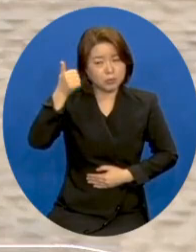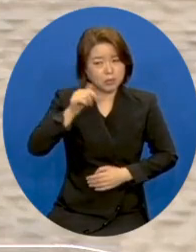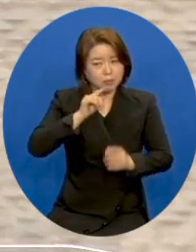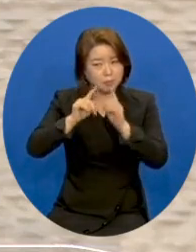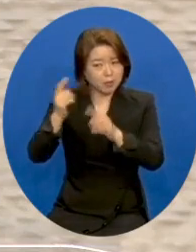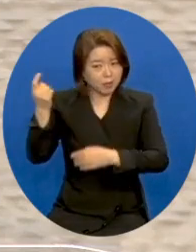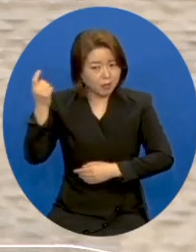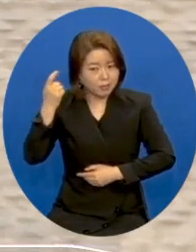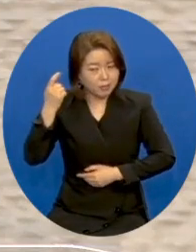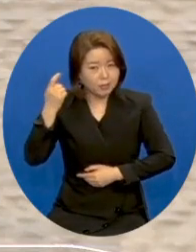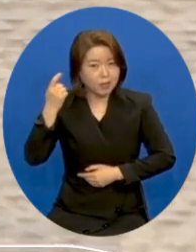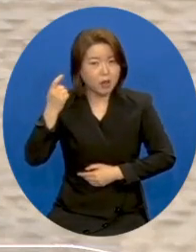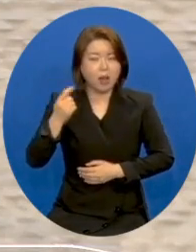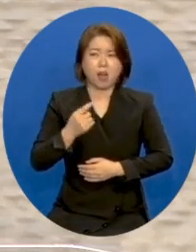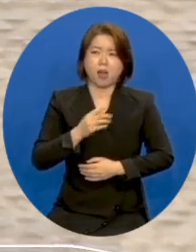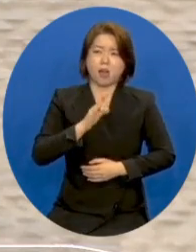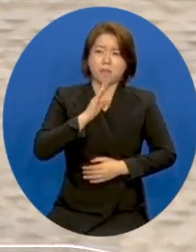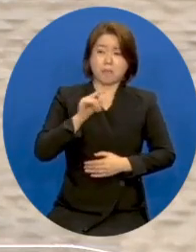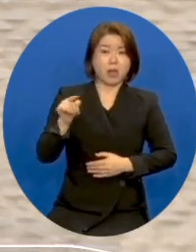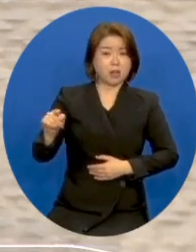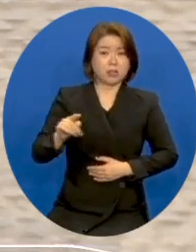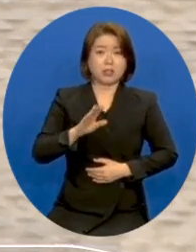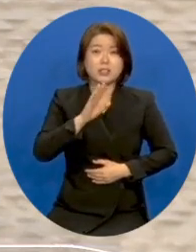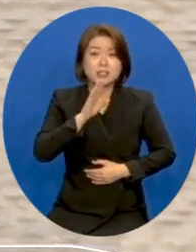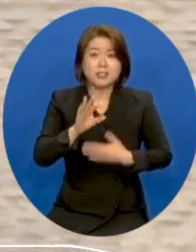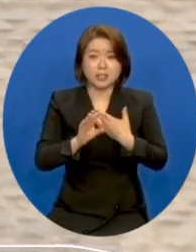들으면서 만약에 그게 사실이라면